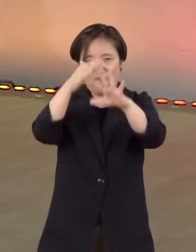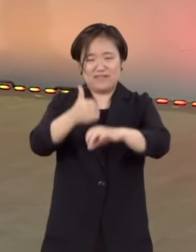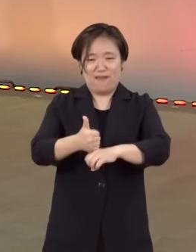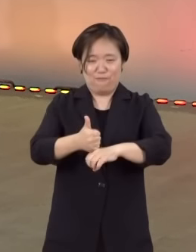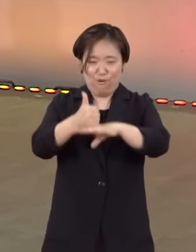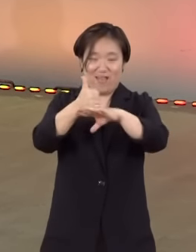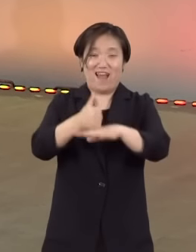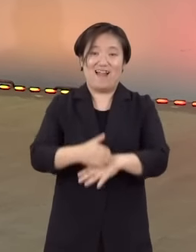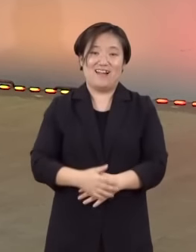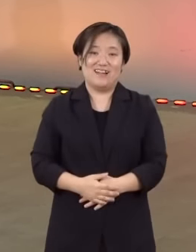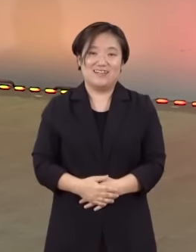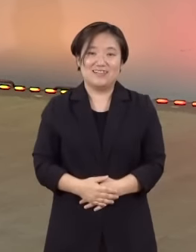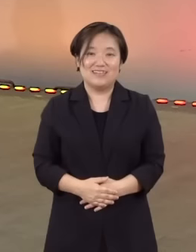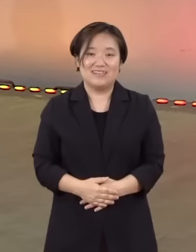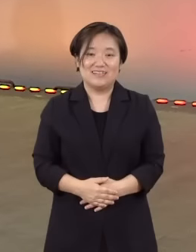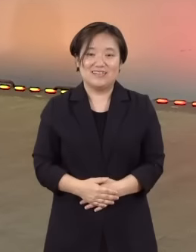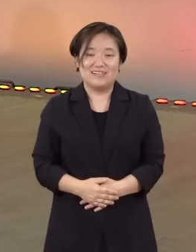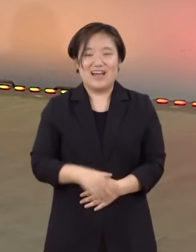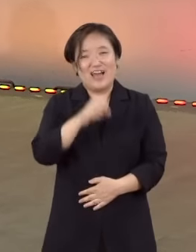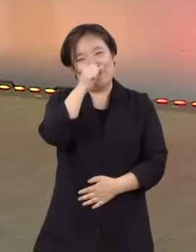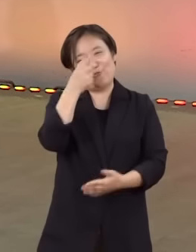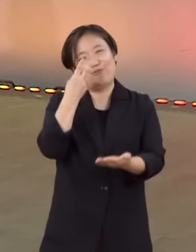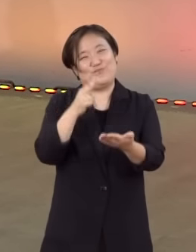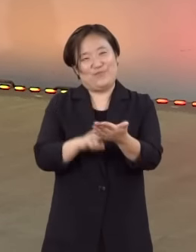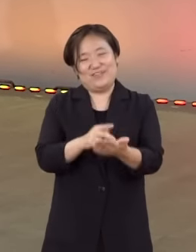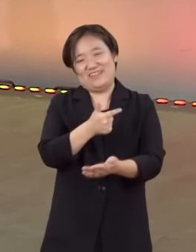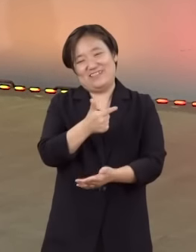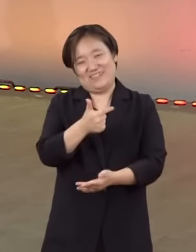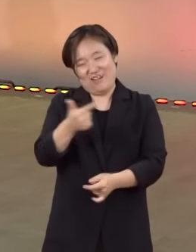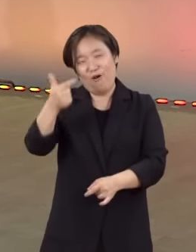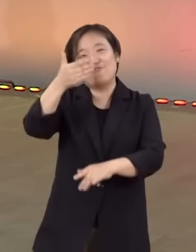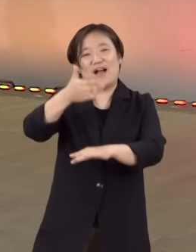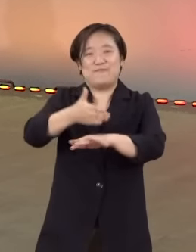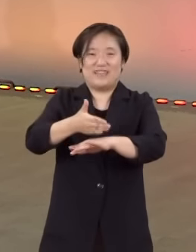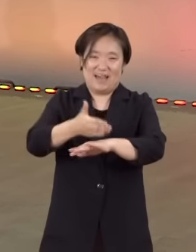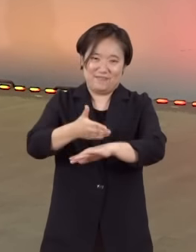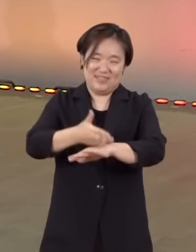관세음보살 좋은 편지 진심으로 고맙습니다